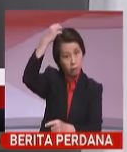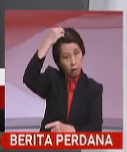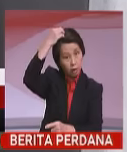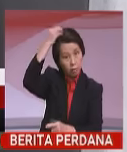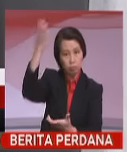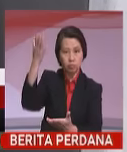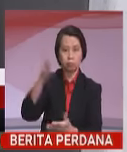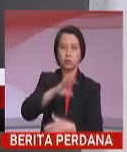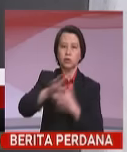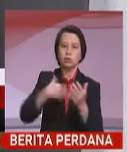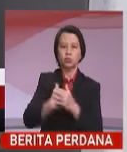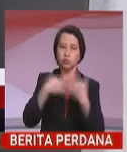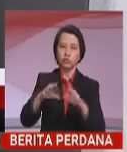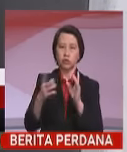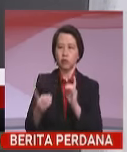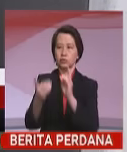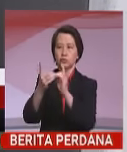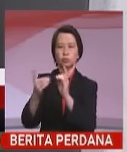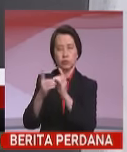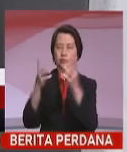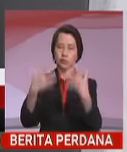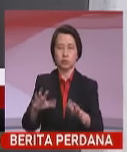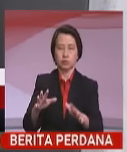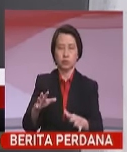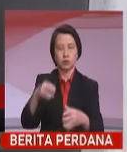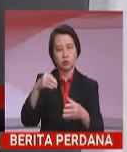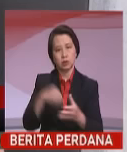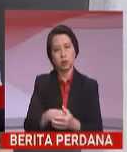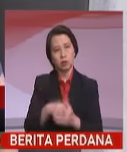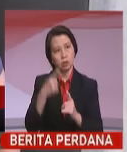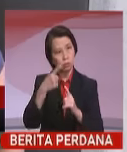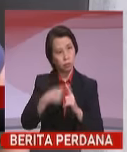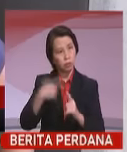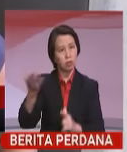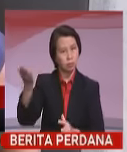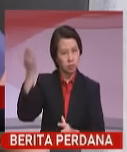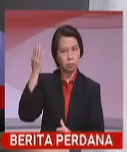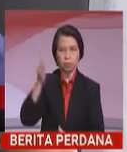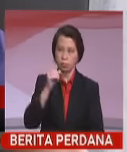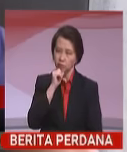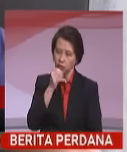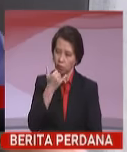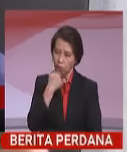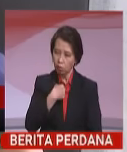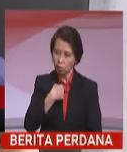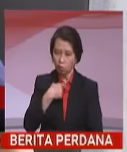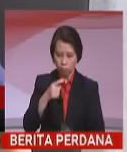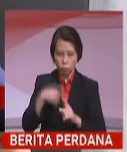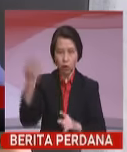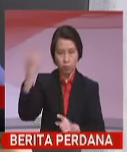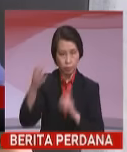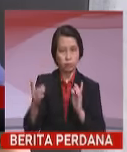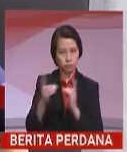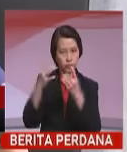Semua dah berjumpa dah dalam bulan lepas silap saya. Dan diorang